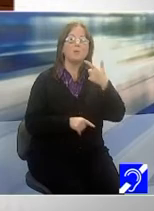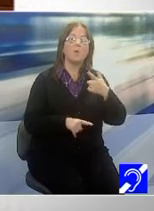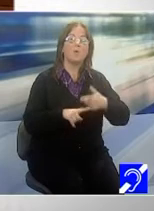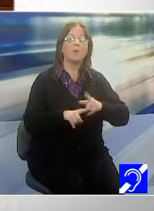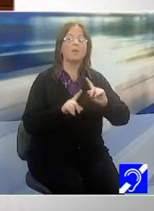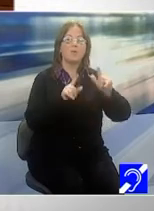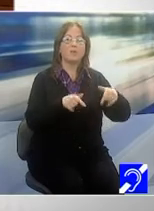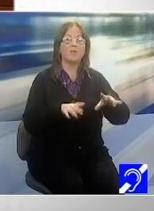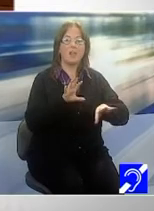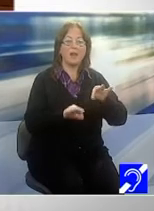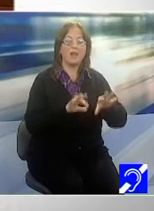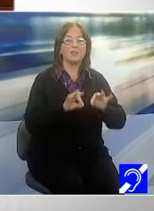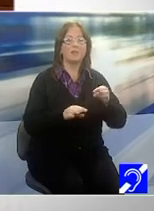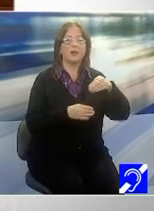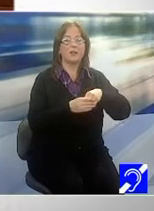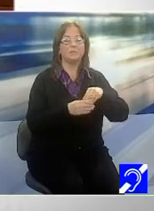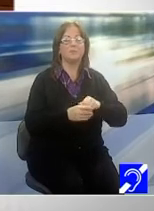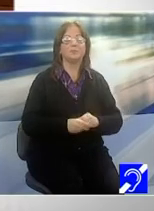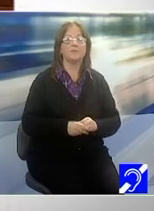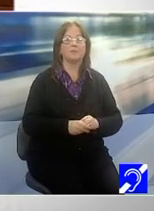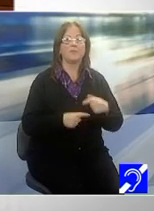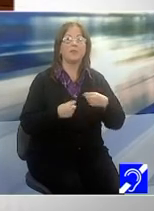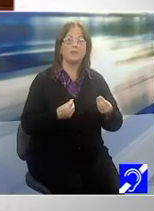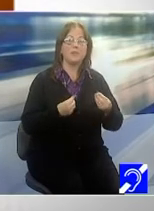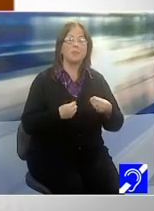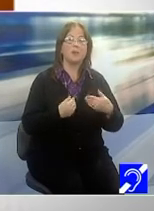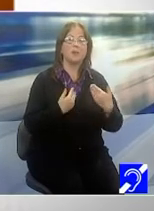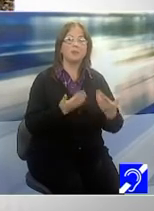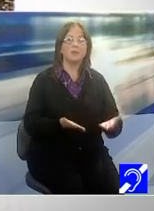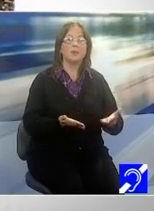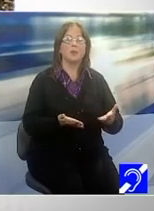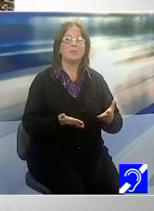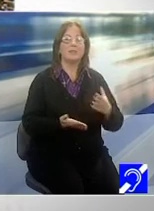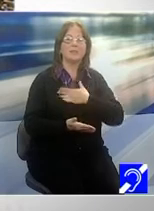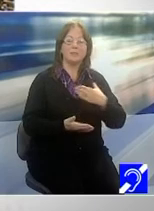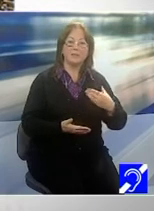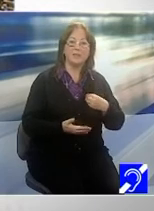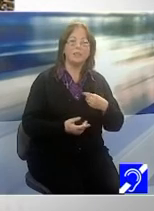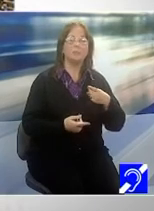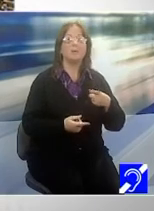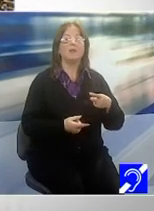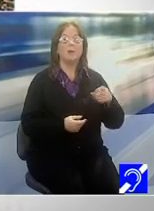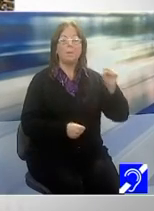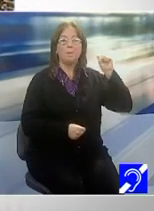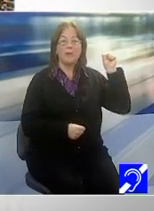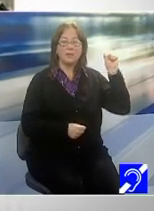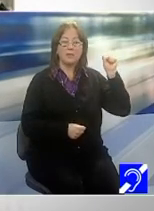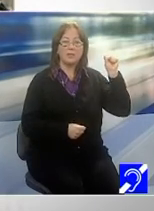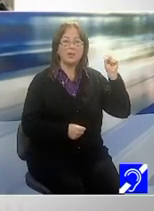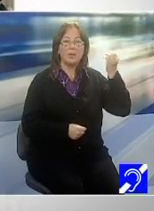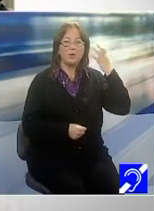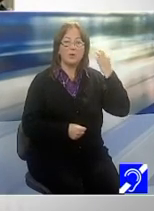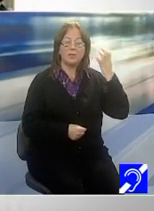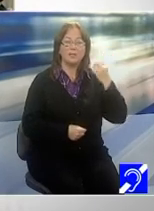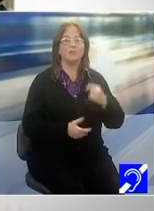politic, vrem să dăm răgazul necesar în care partidele să își definească programele și echipele cu care vor participa